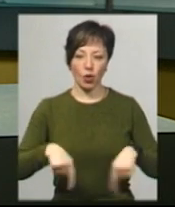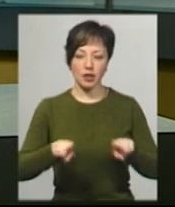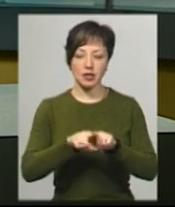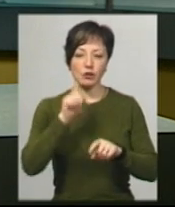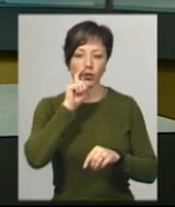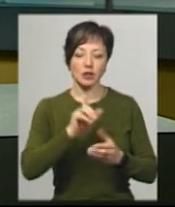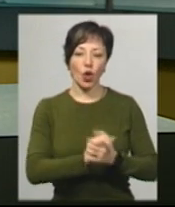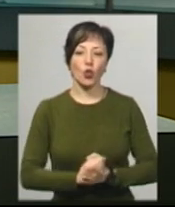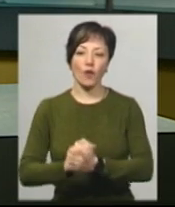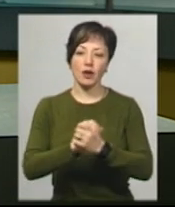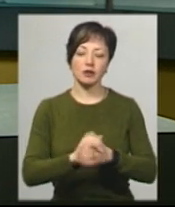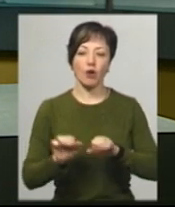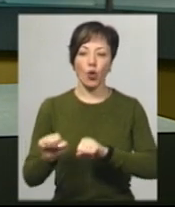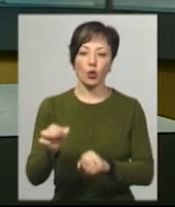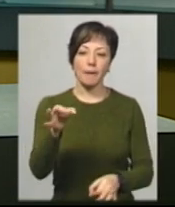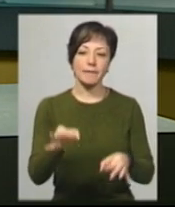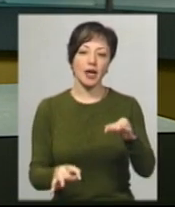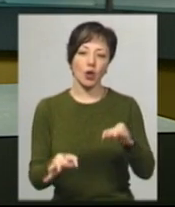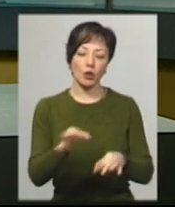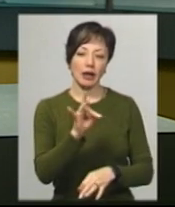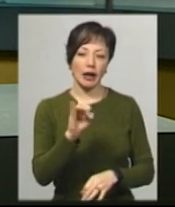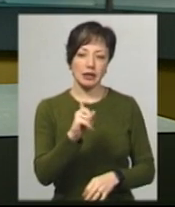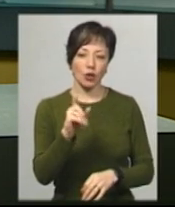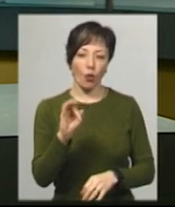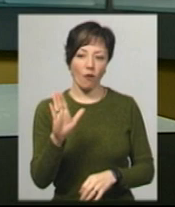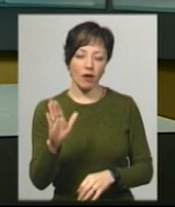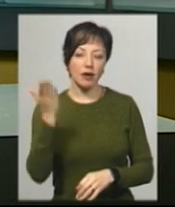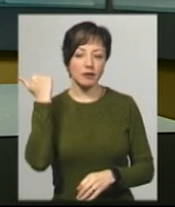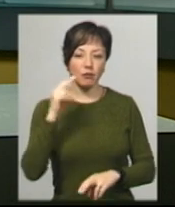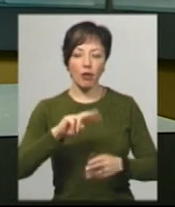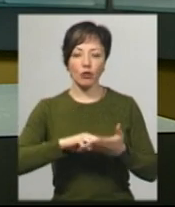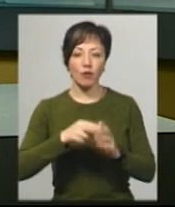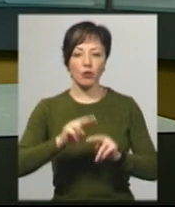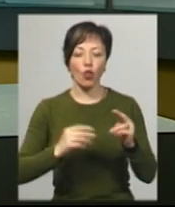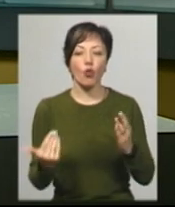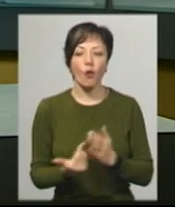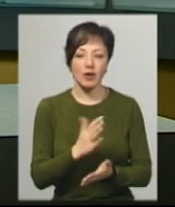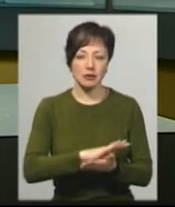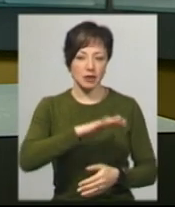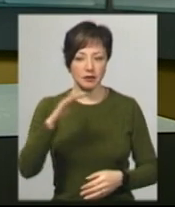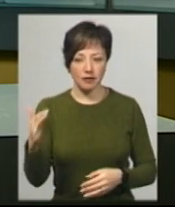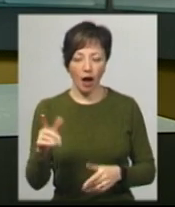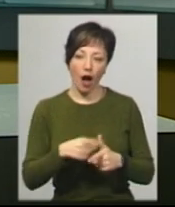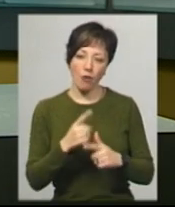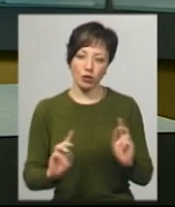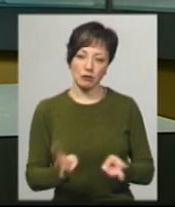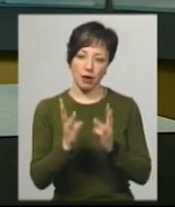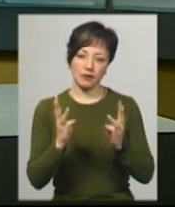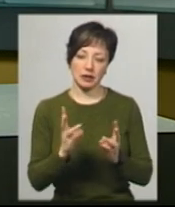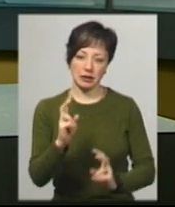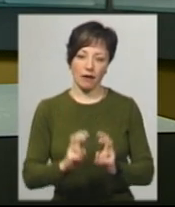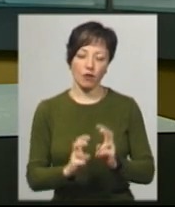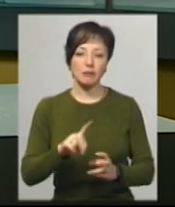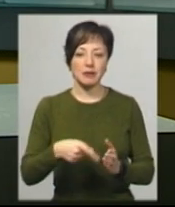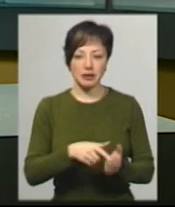організації Українського товариства охорони природи Юрій Резніков. Тоді планували побудувати нове звалище або сміттєспалювальний завод, бо